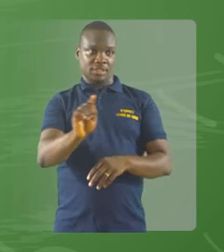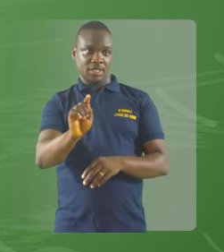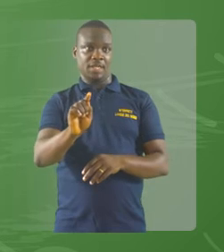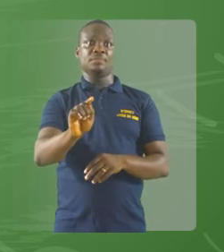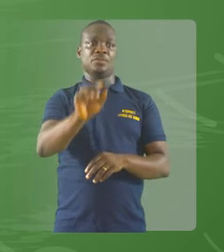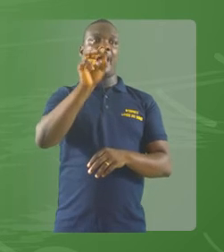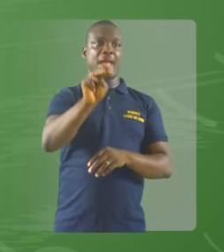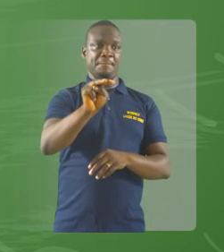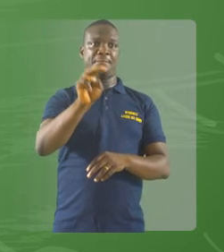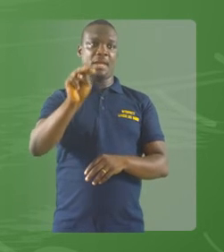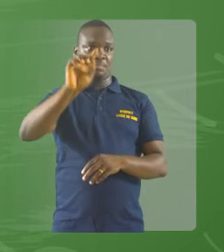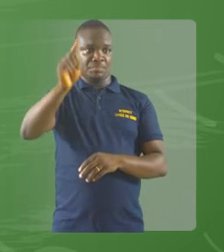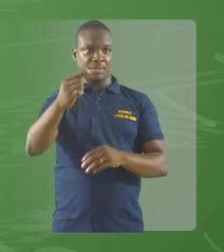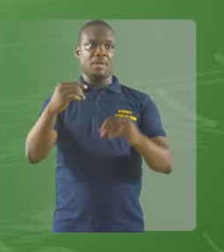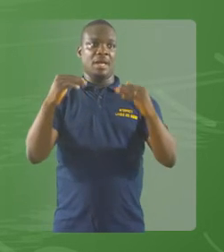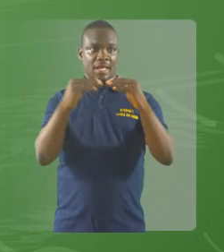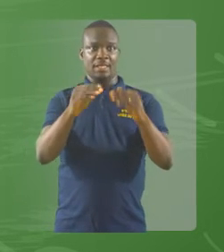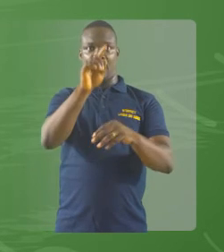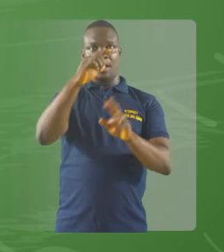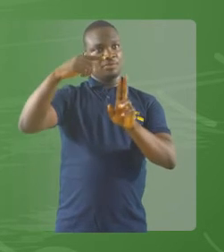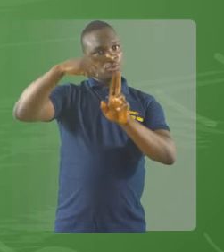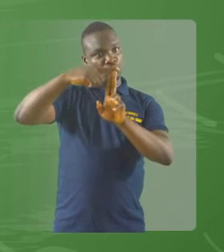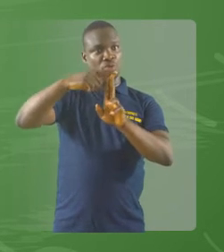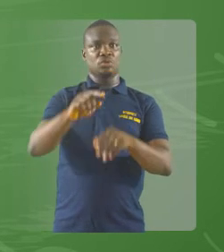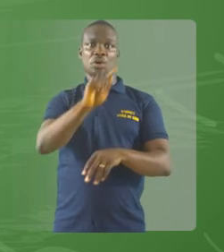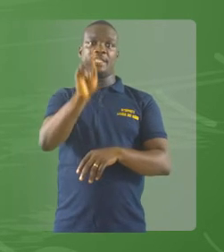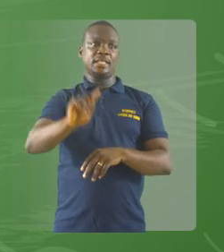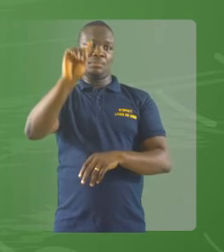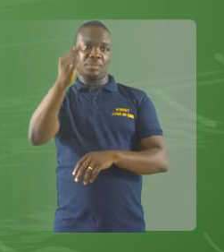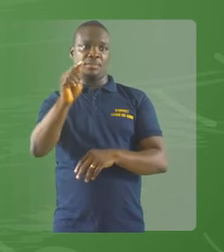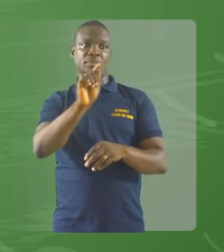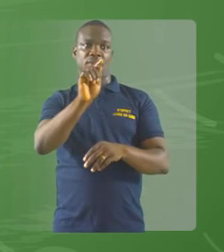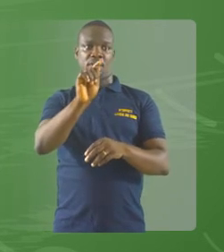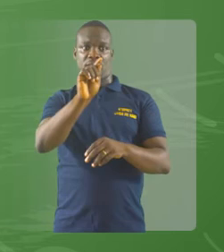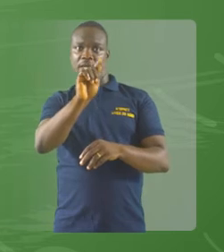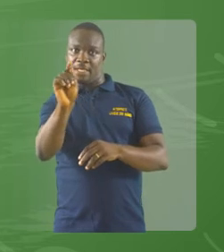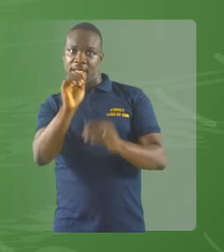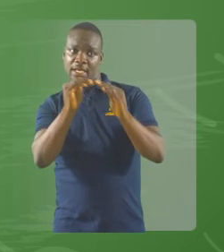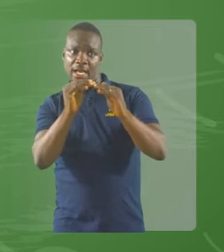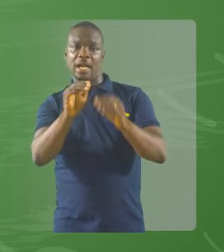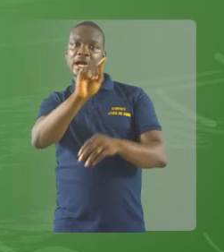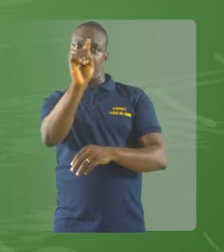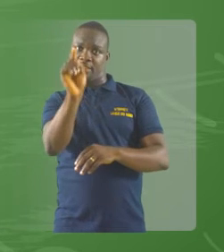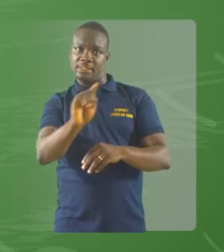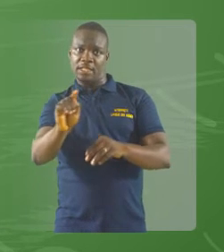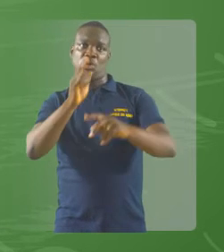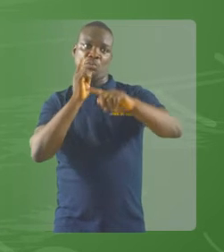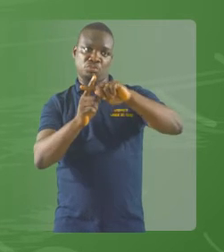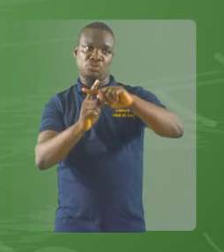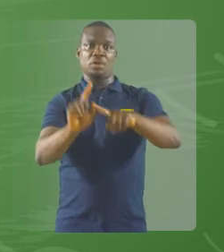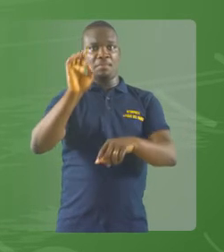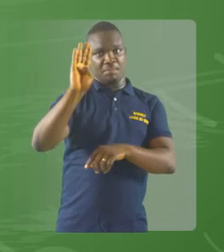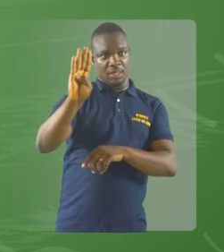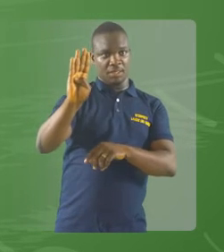par la relation Z' moins Z est égal à B. Et en faisant passer donc Z de l'autre côté de